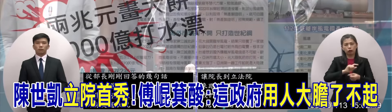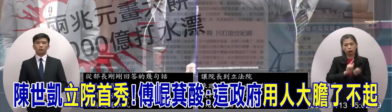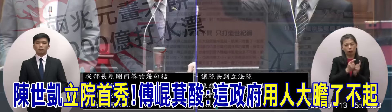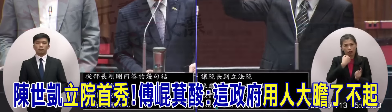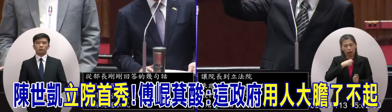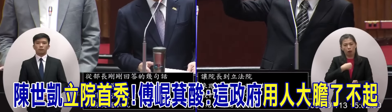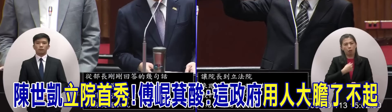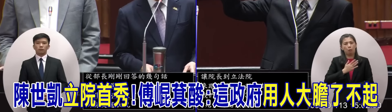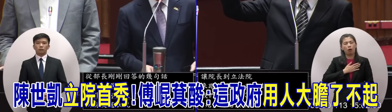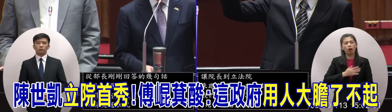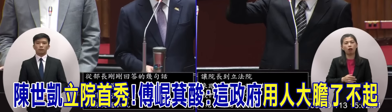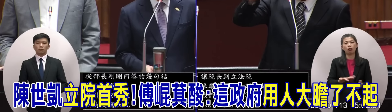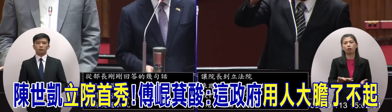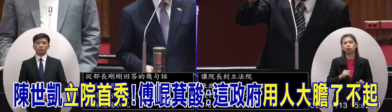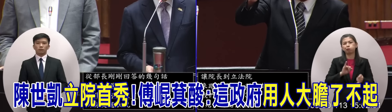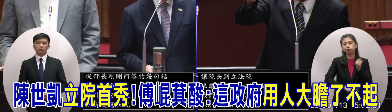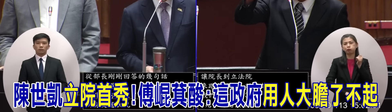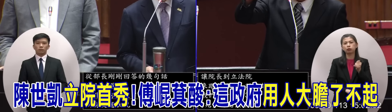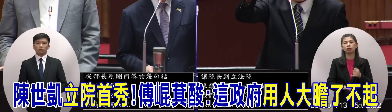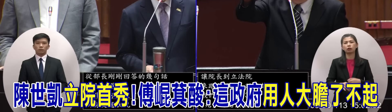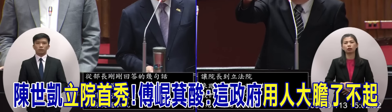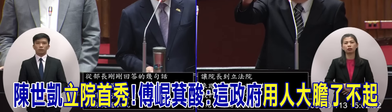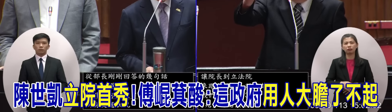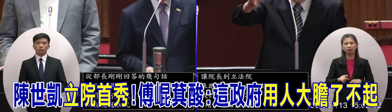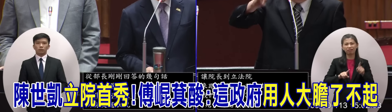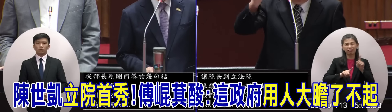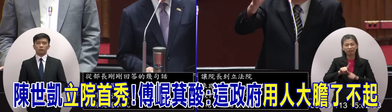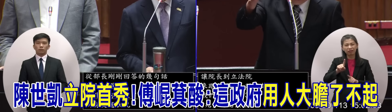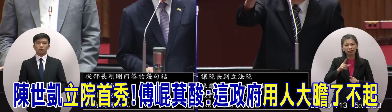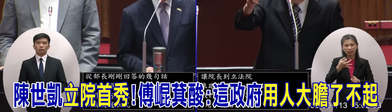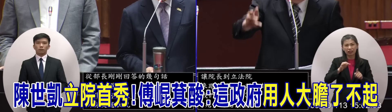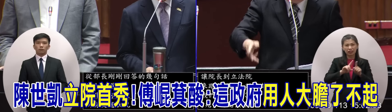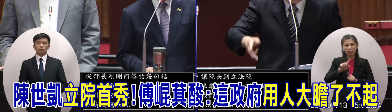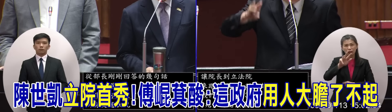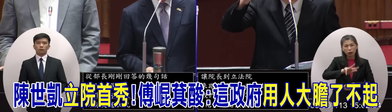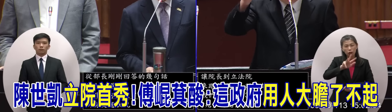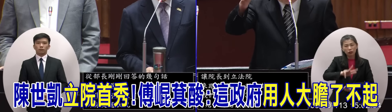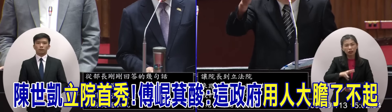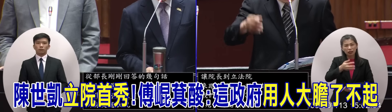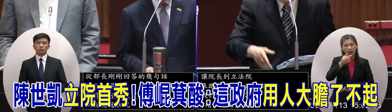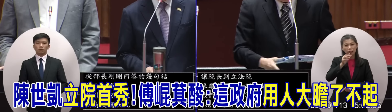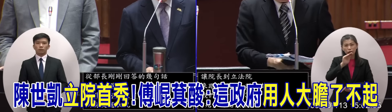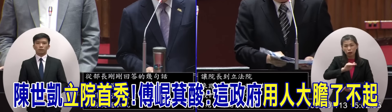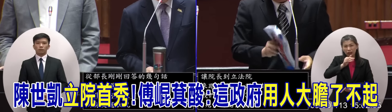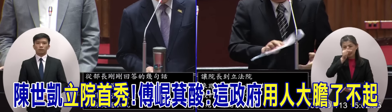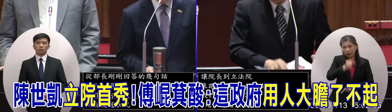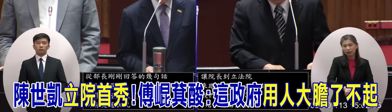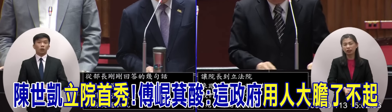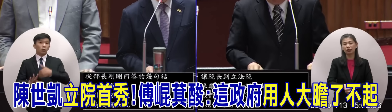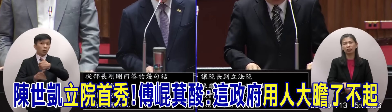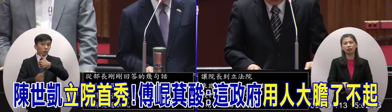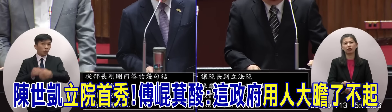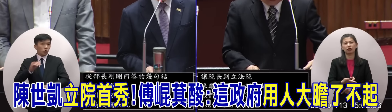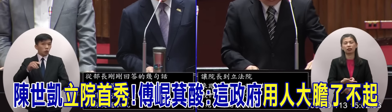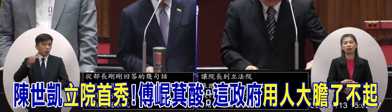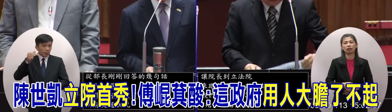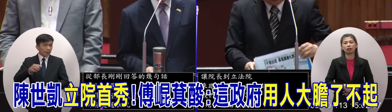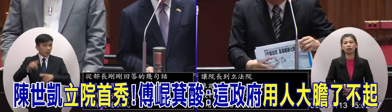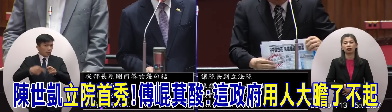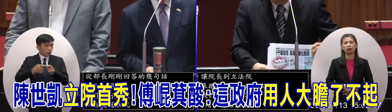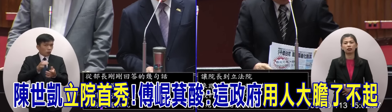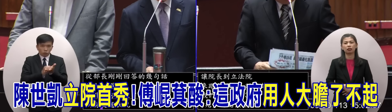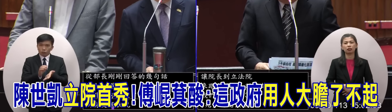票，多的价差9000亿，多给人家9000亿，现在没有了。 委员，9000亿不是用在今年